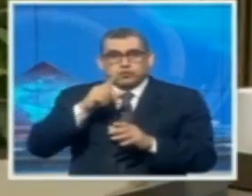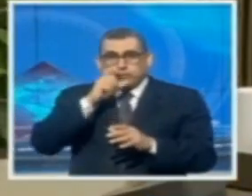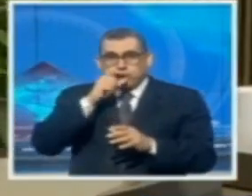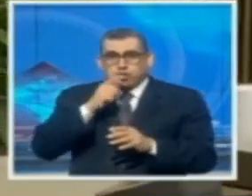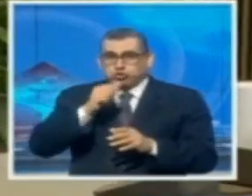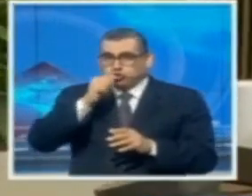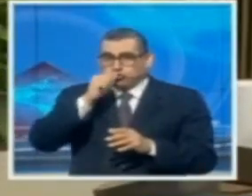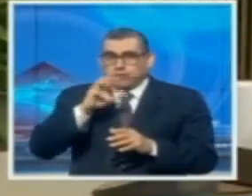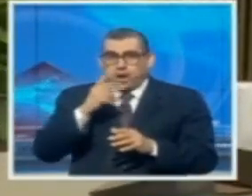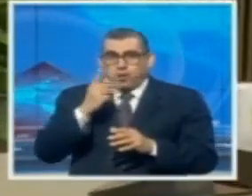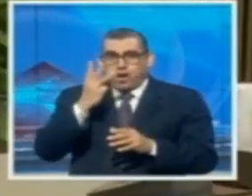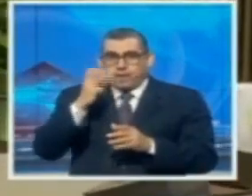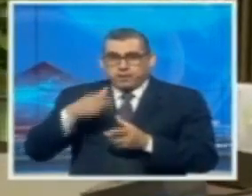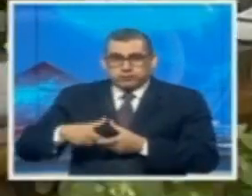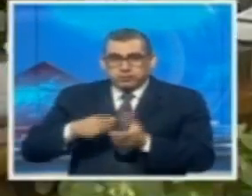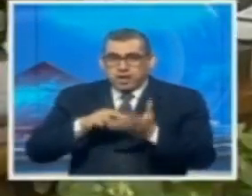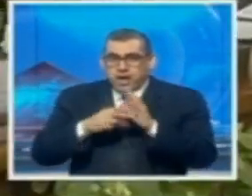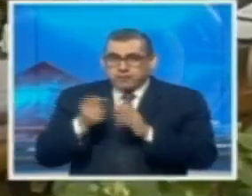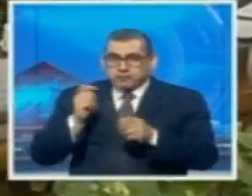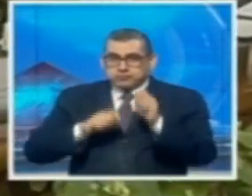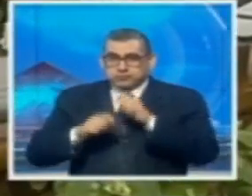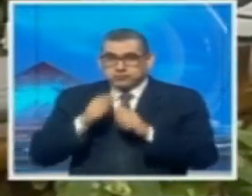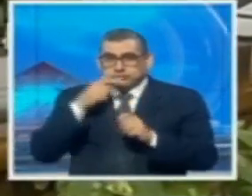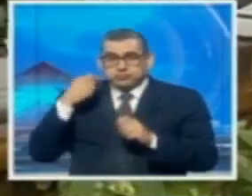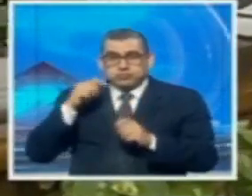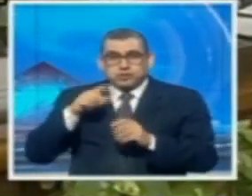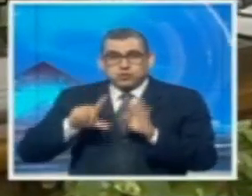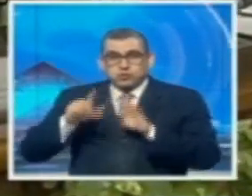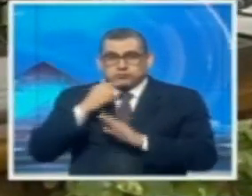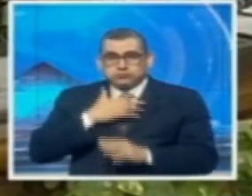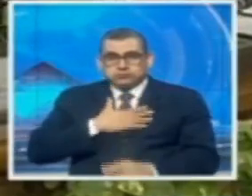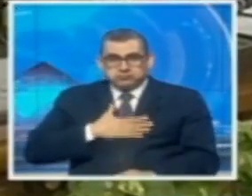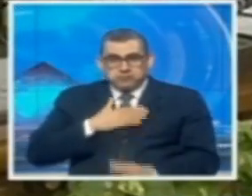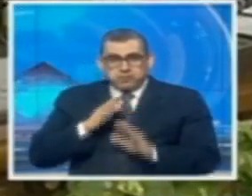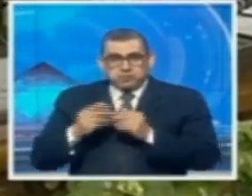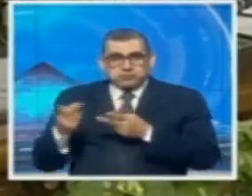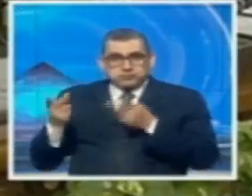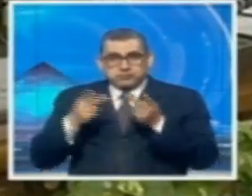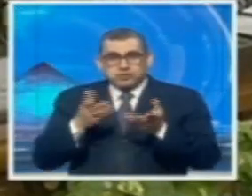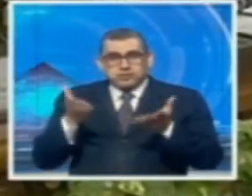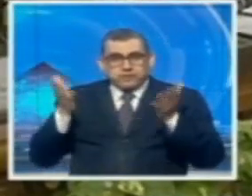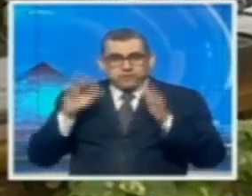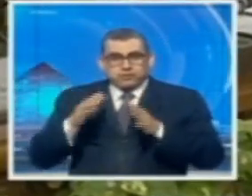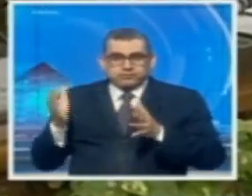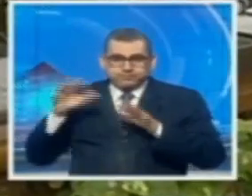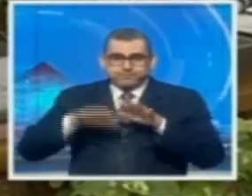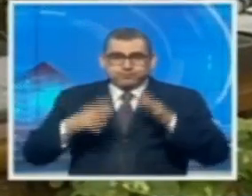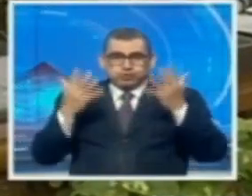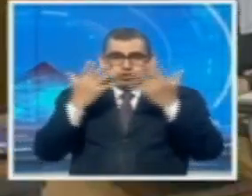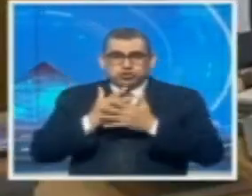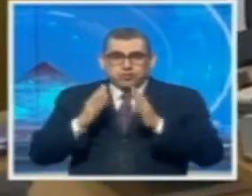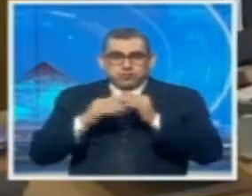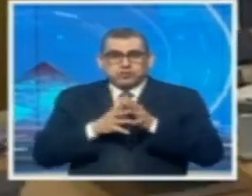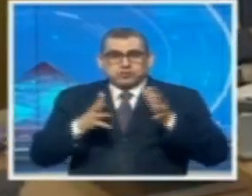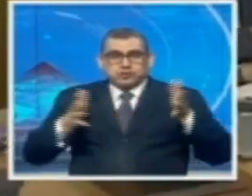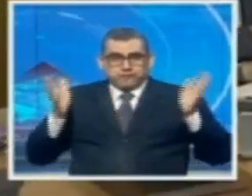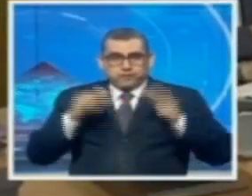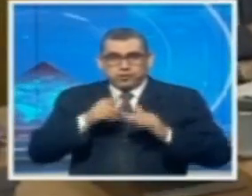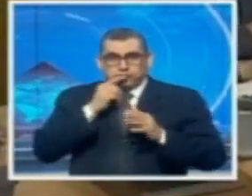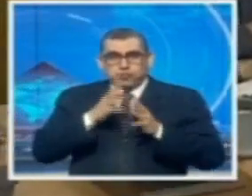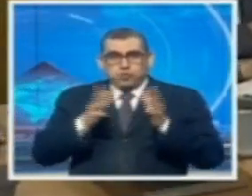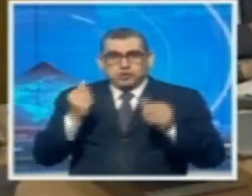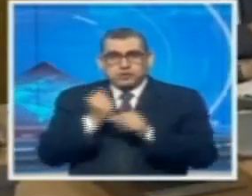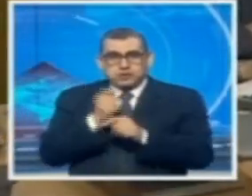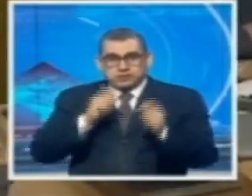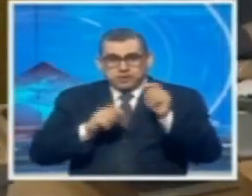أو الصرف الصحي. كما أكد رئيس الوزراء ترحيب مصر بزيادة الاستثمارات للشركة في مصر والتوسع في